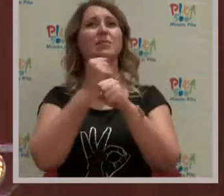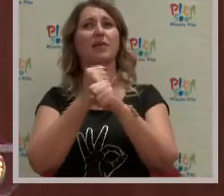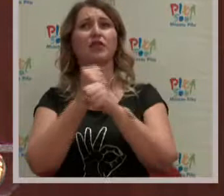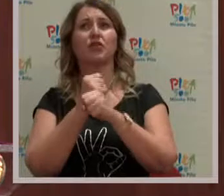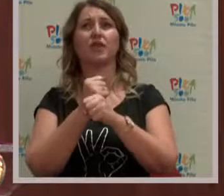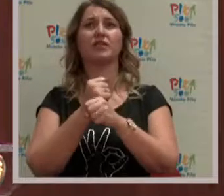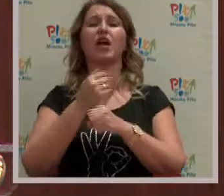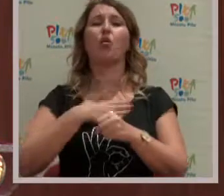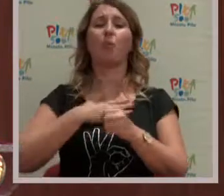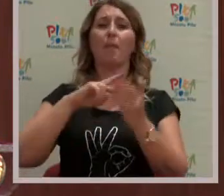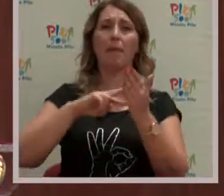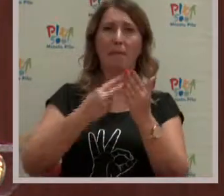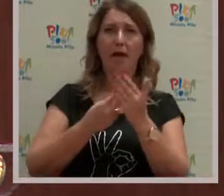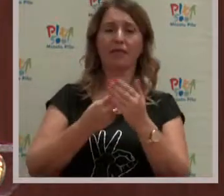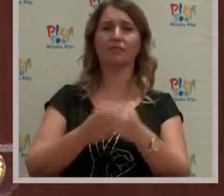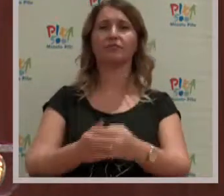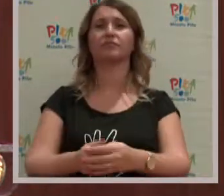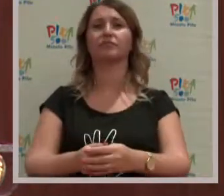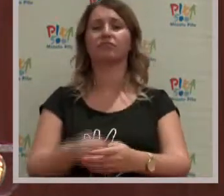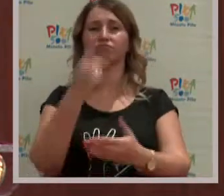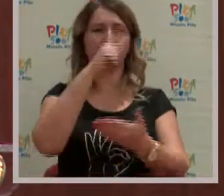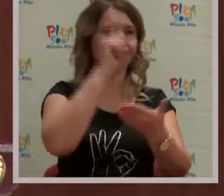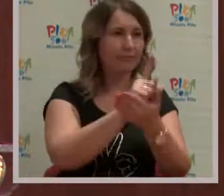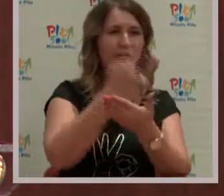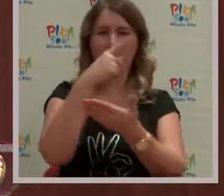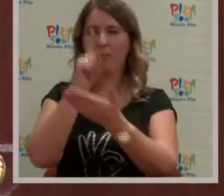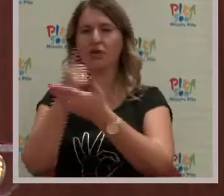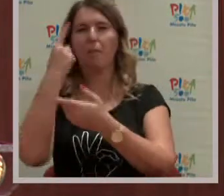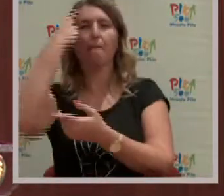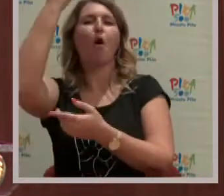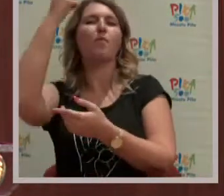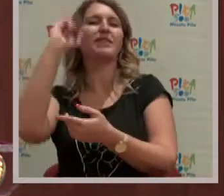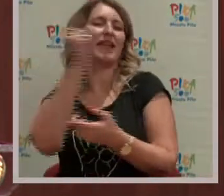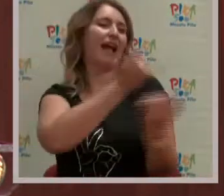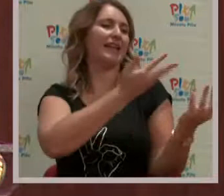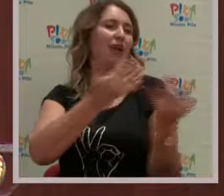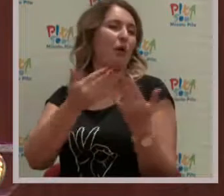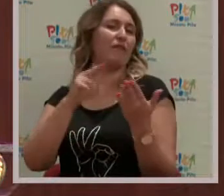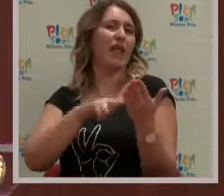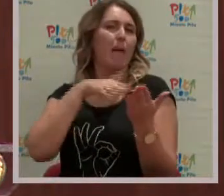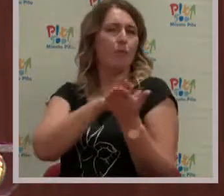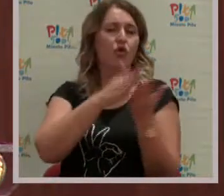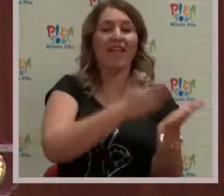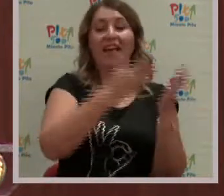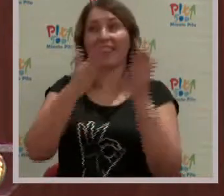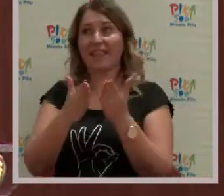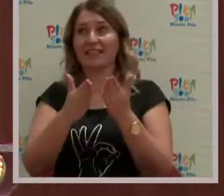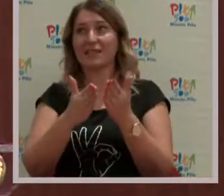plan założyliśmy, żeby znaleźć różne rozwiązania do początku przyszłego sezonu.